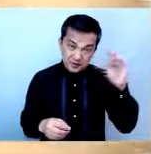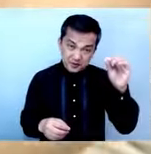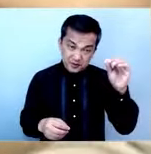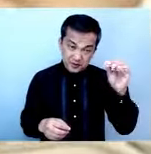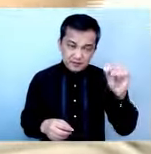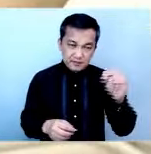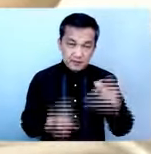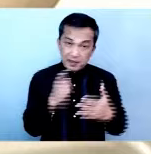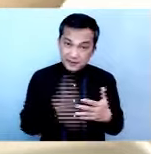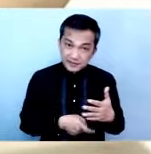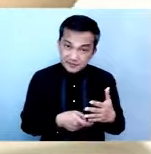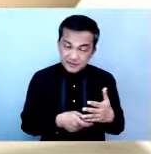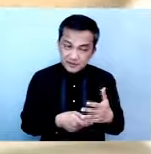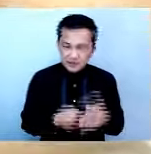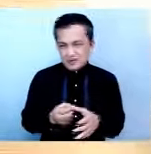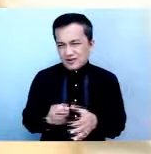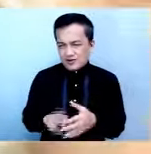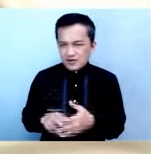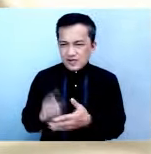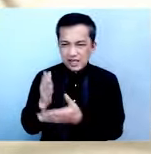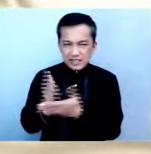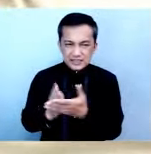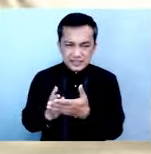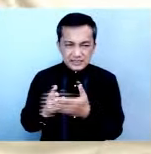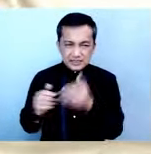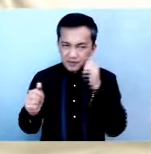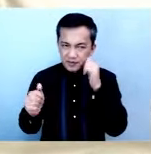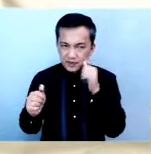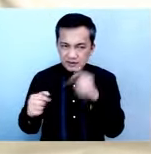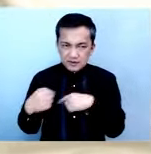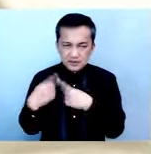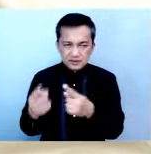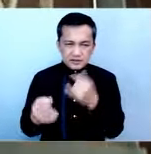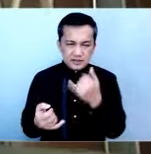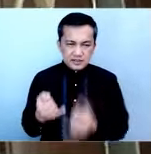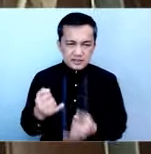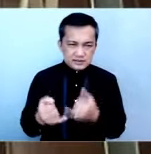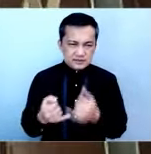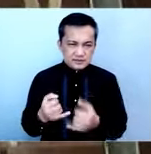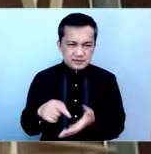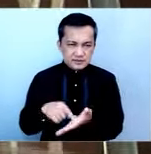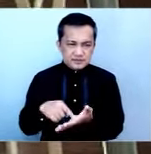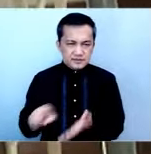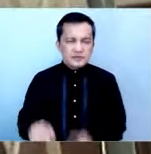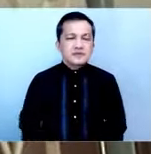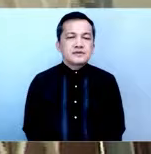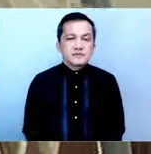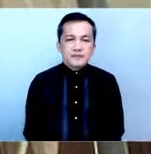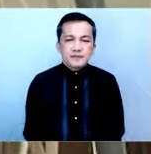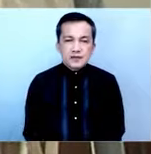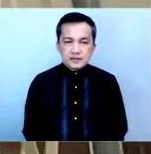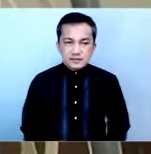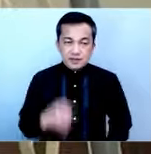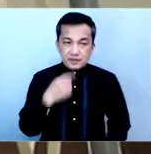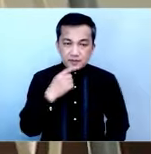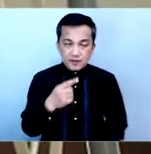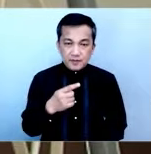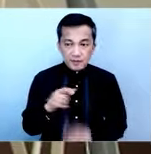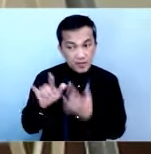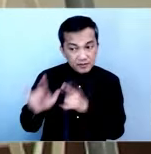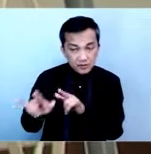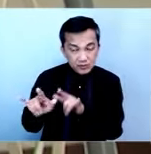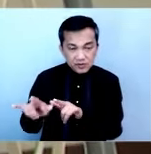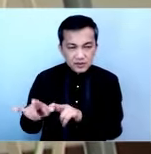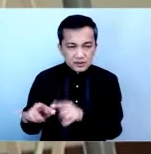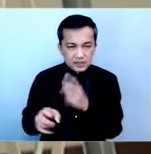taya? O dapat hati sila ni babae hanggang sa huling sentimo? Pero sabi nga nila, kapag mahal mo,